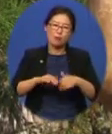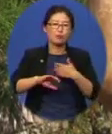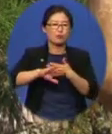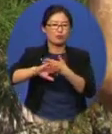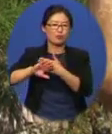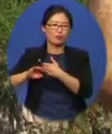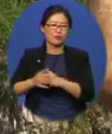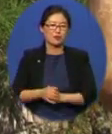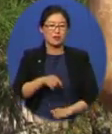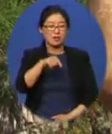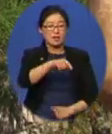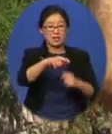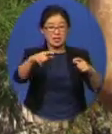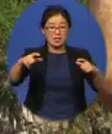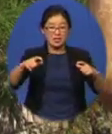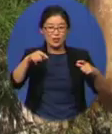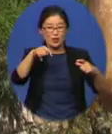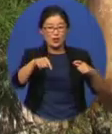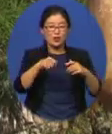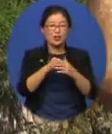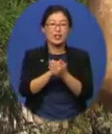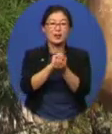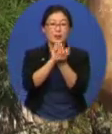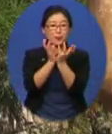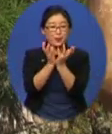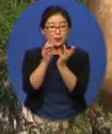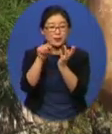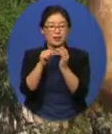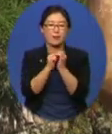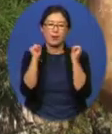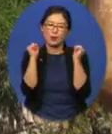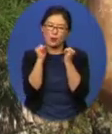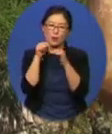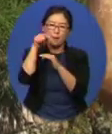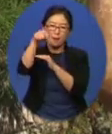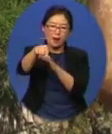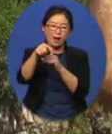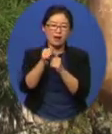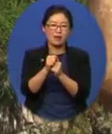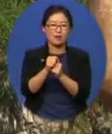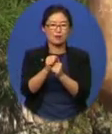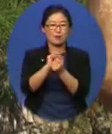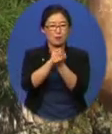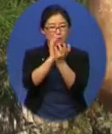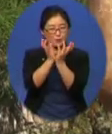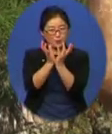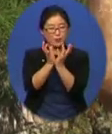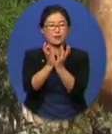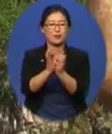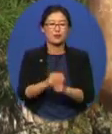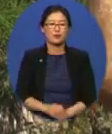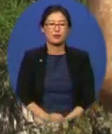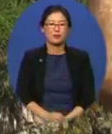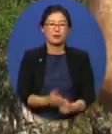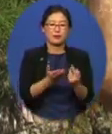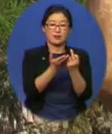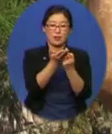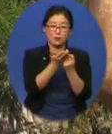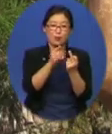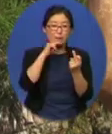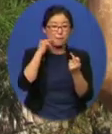여기 있는 야생화는 겨울에 뭐 밖에서도 잘 월동이 되는데 제주도 그 해안가라든가